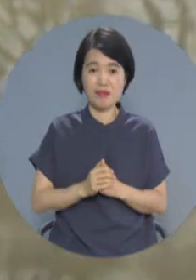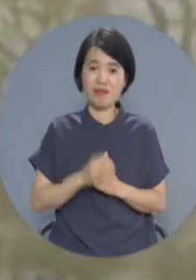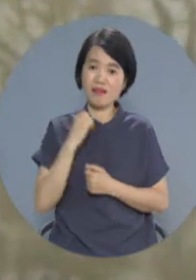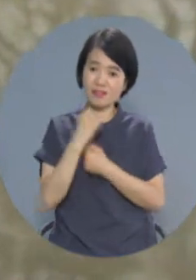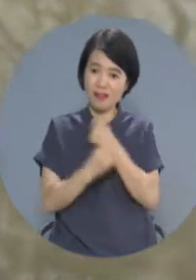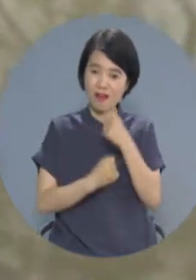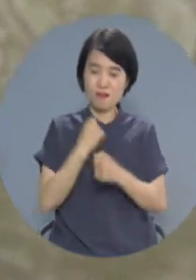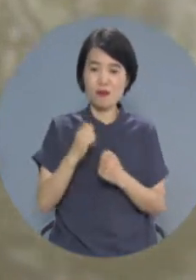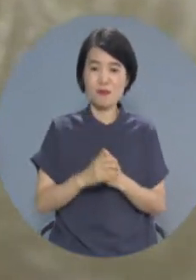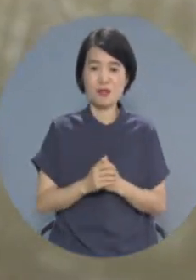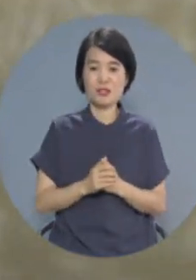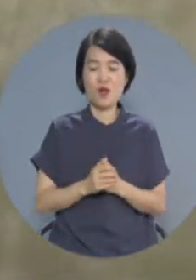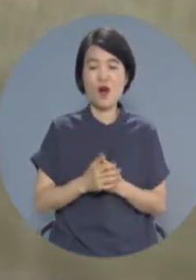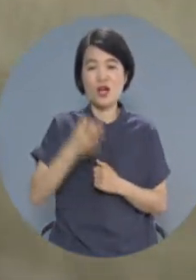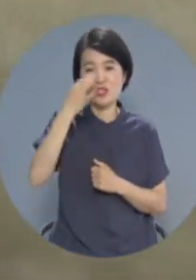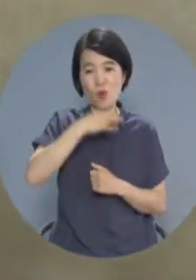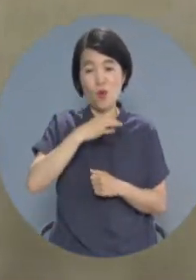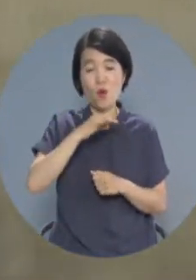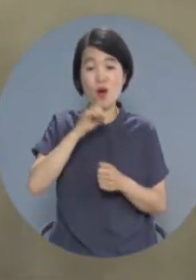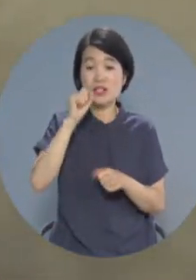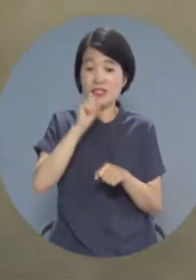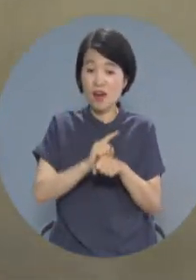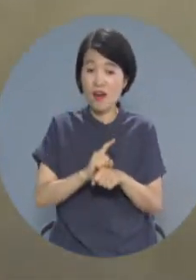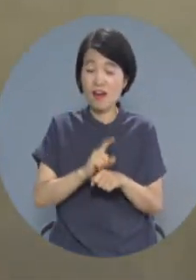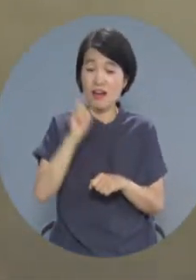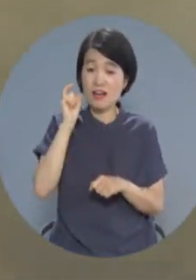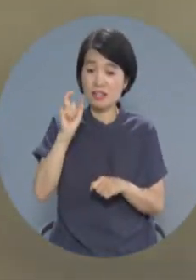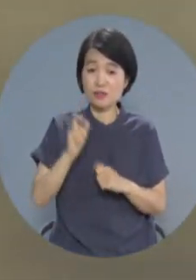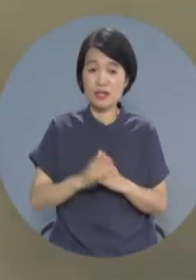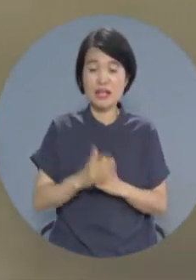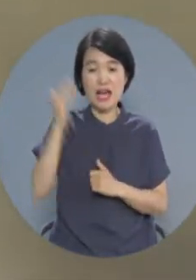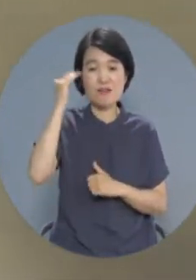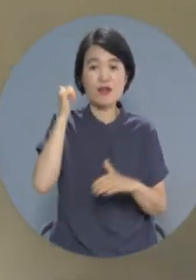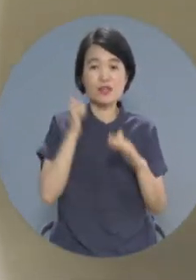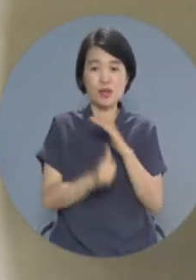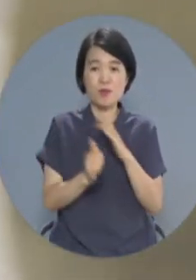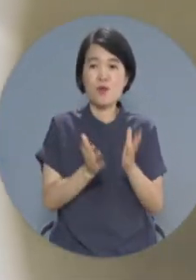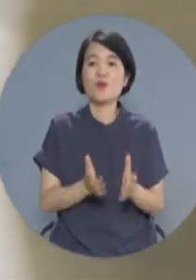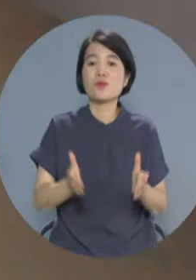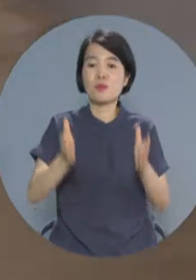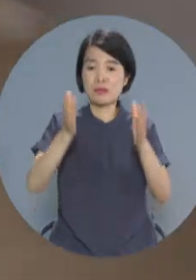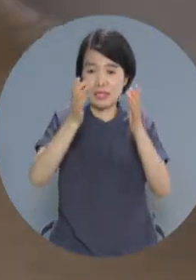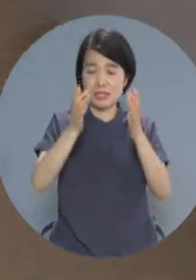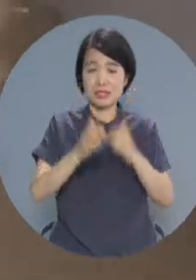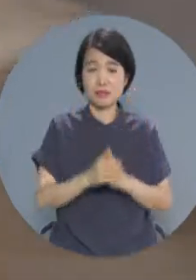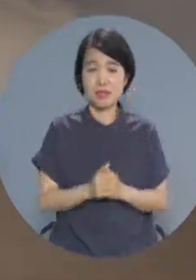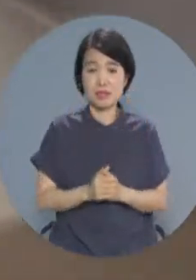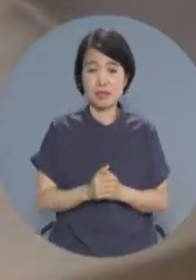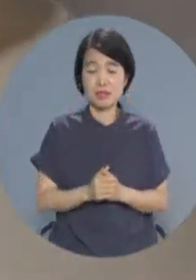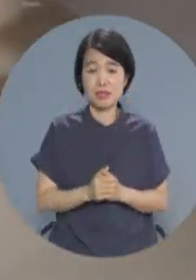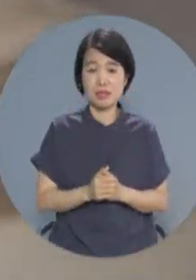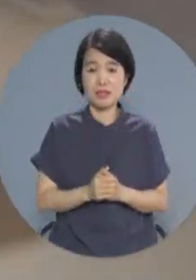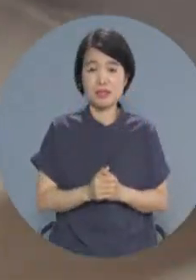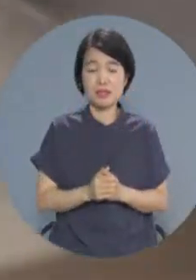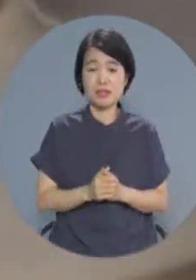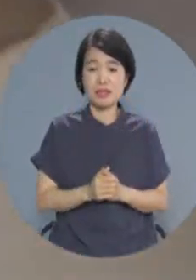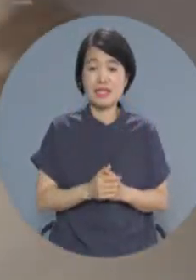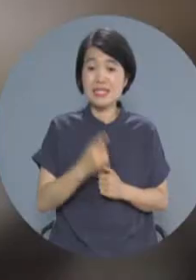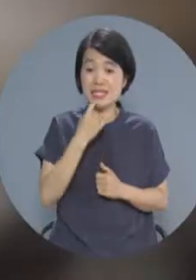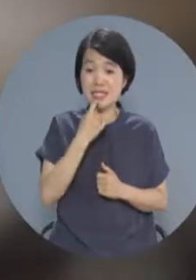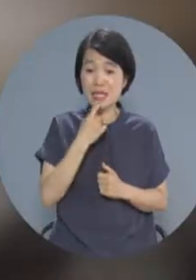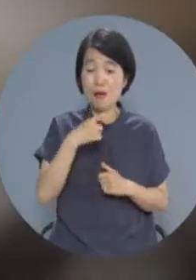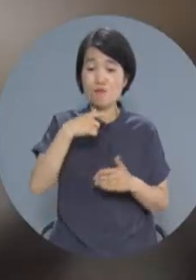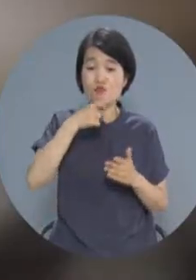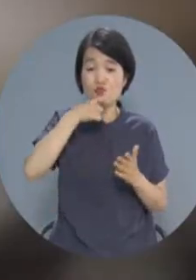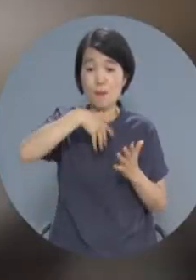있고 실용성을 강조하는 독창성으로 우리나라 대표 도자기로 꼽힙니다. 바탕 흙에 백토물을